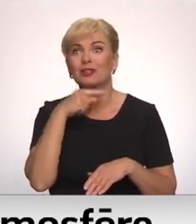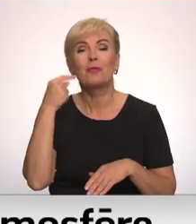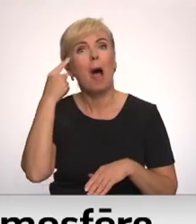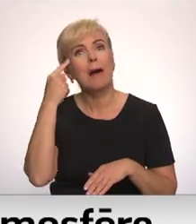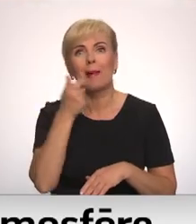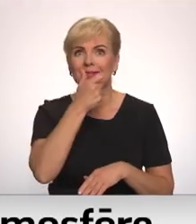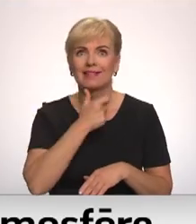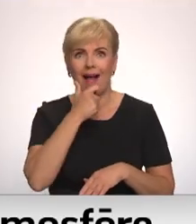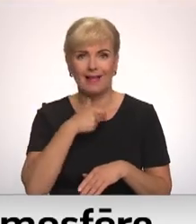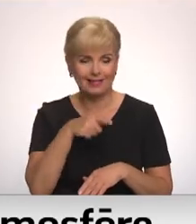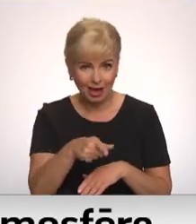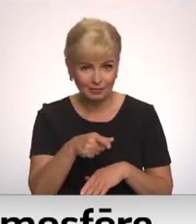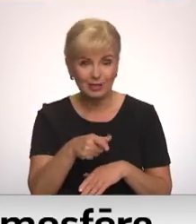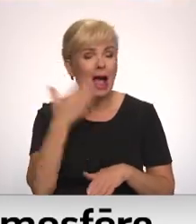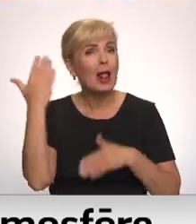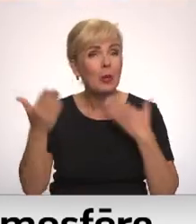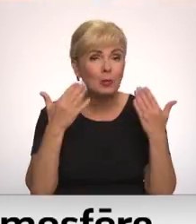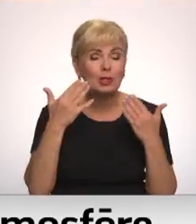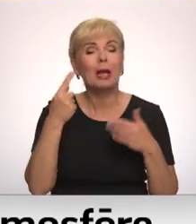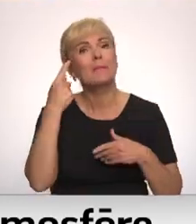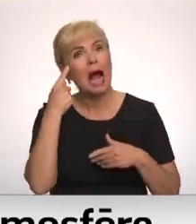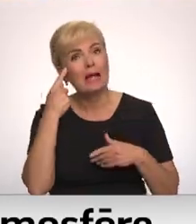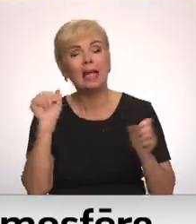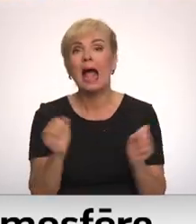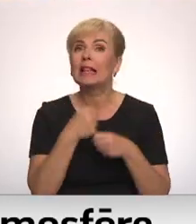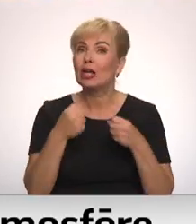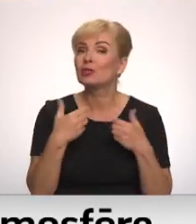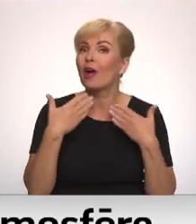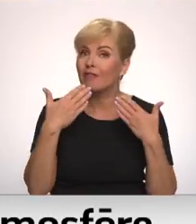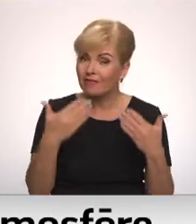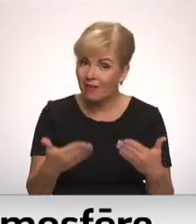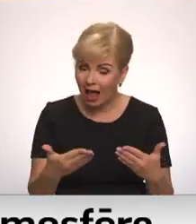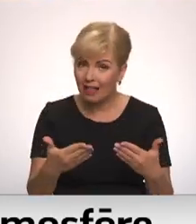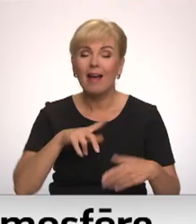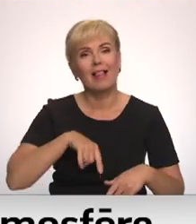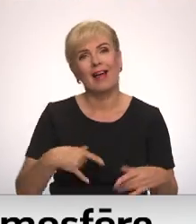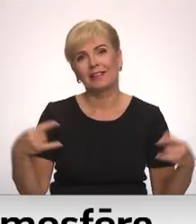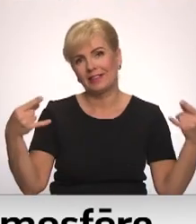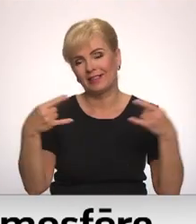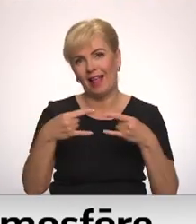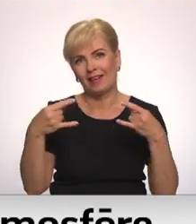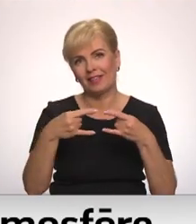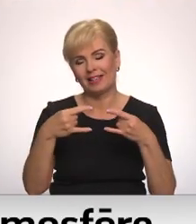saldējuma. Klustīgu, bet prātīgu līgošanu vēlot Aija Kīncēns Kupč, Latvijas televīzija.